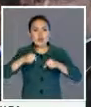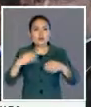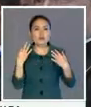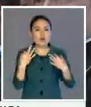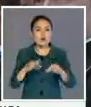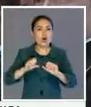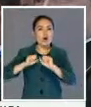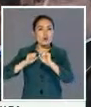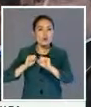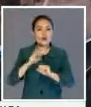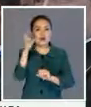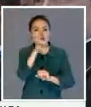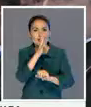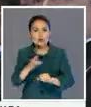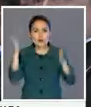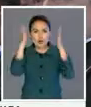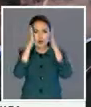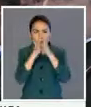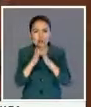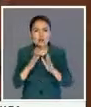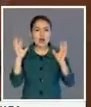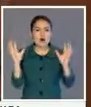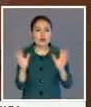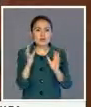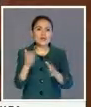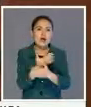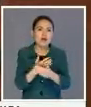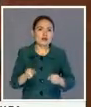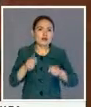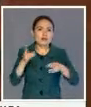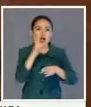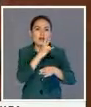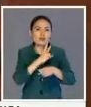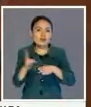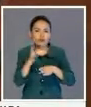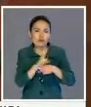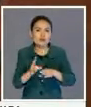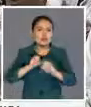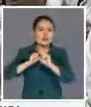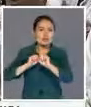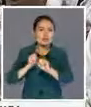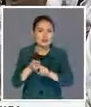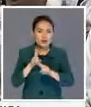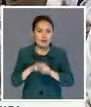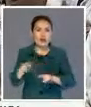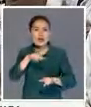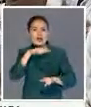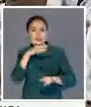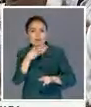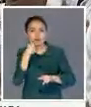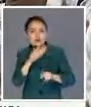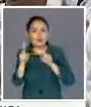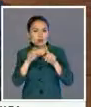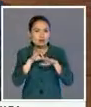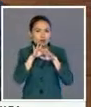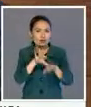азаматтардың құқықтары мен бостандықтарын қорғау, дінді деструктивті және экстремистік мақсаттарға пайдалануды болдырмау мәселелері де назардан тыс